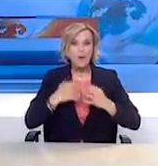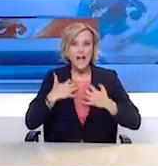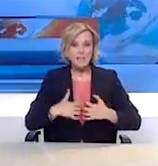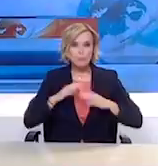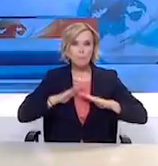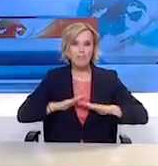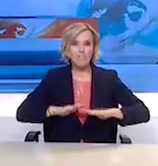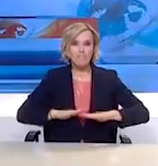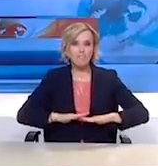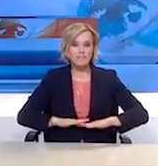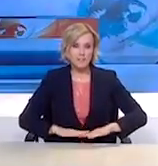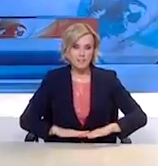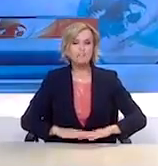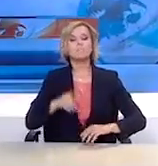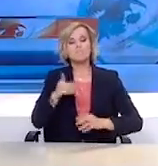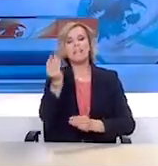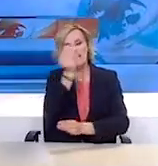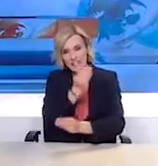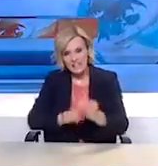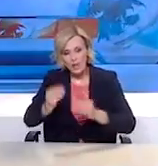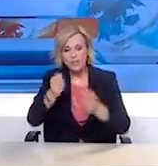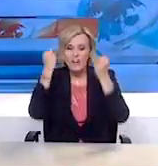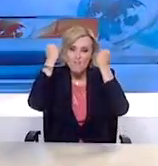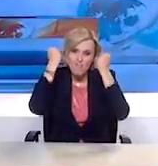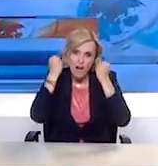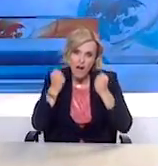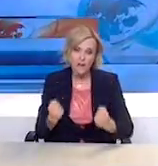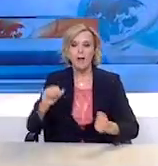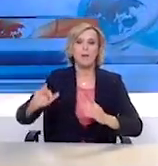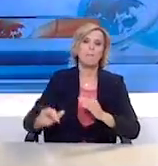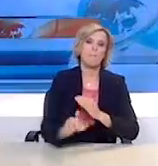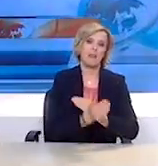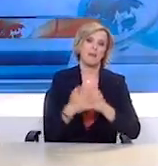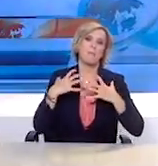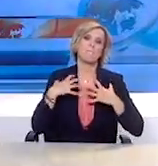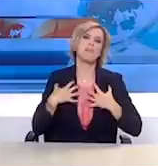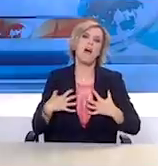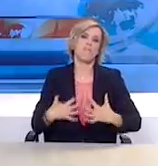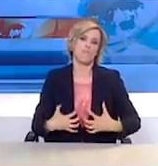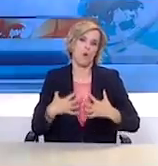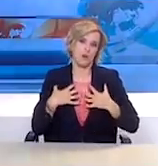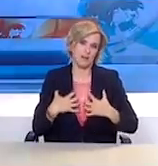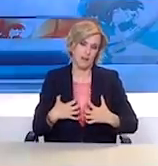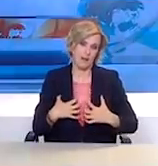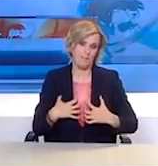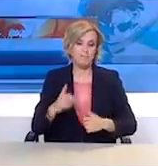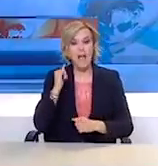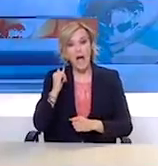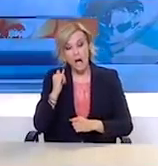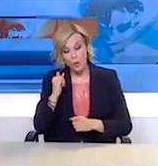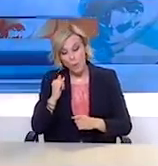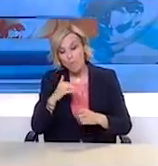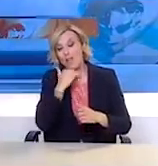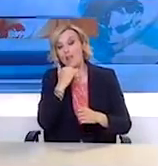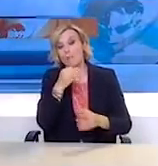υπάρχει υψηλότερη πιθανότητα να κάνουν αυτή τη βαριά μορφή της νόσου, την πνευμονία. Δεν το κατανοούμε επαρκώς ακόμη. Γίνονται